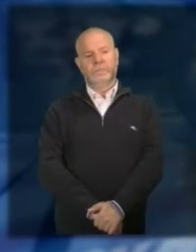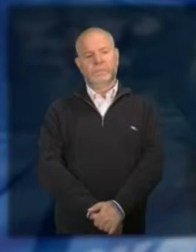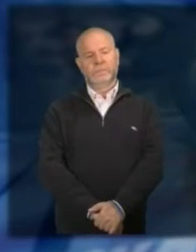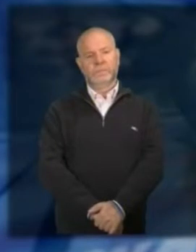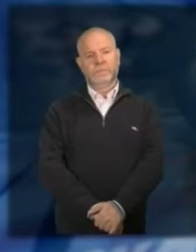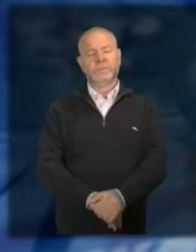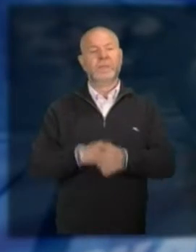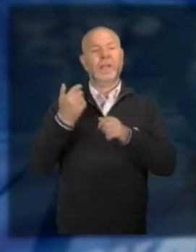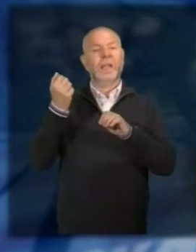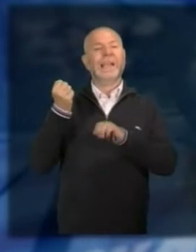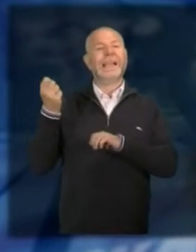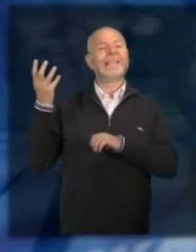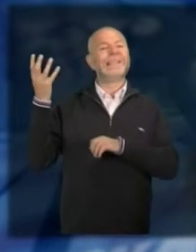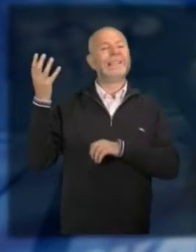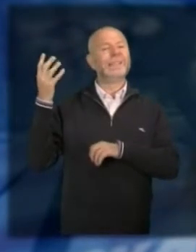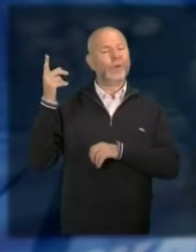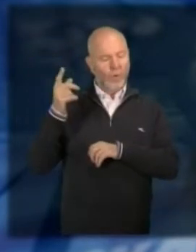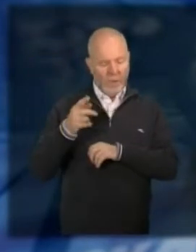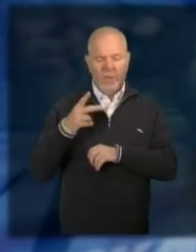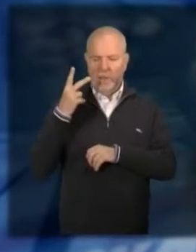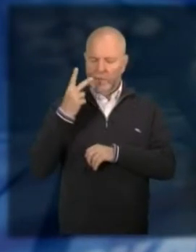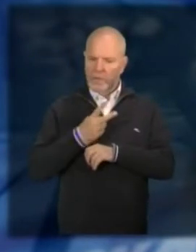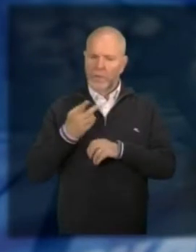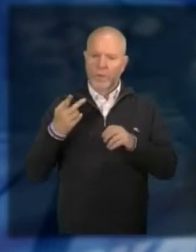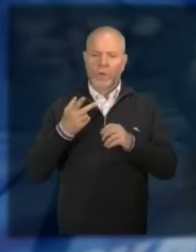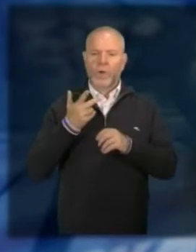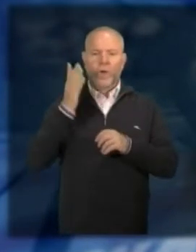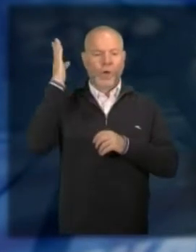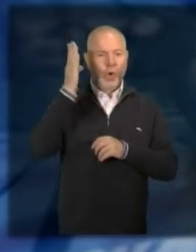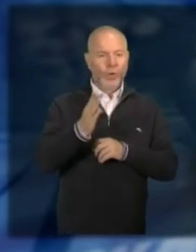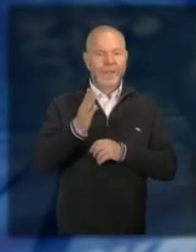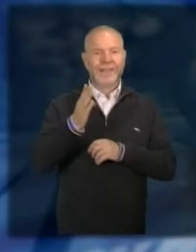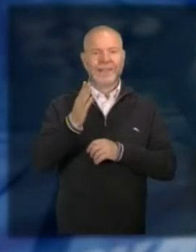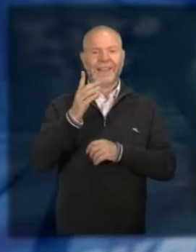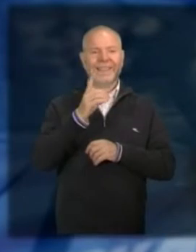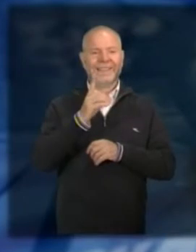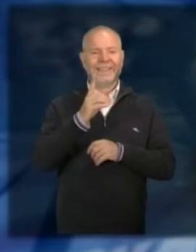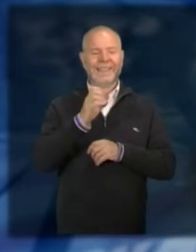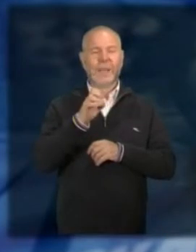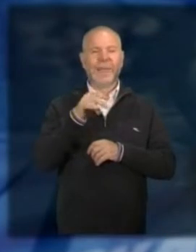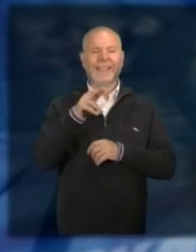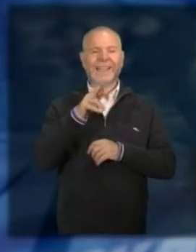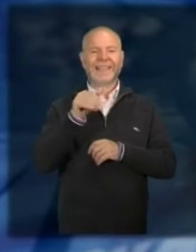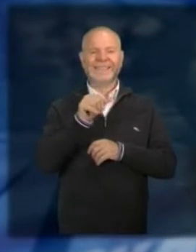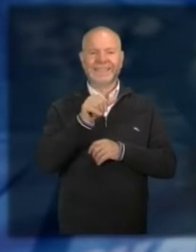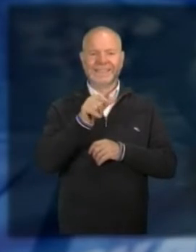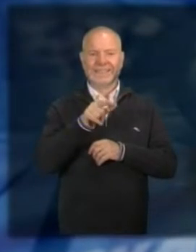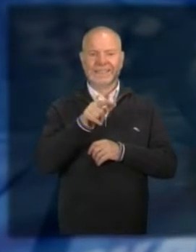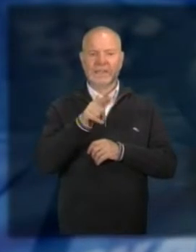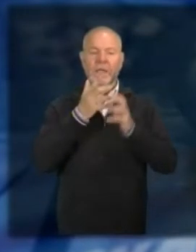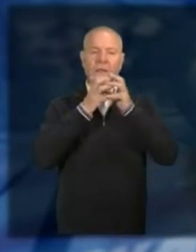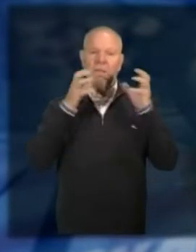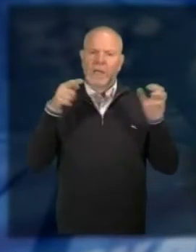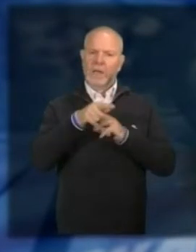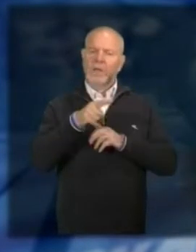La Cassazione ha annullato la sentenza di condanna inflitta in appello a Maurizio De Petris Pollini, ossolano titolare dell'omonima